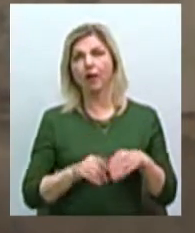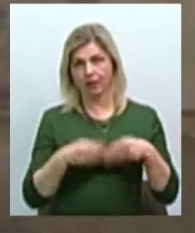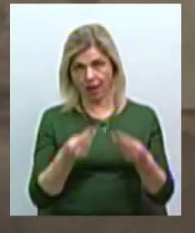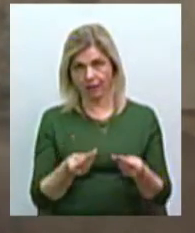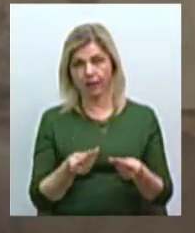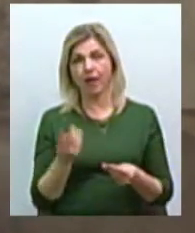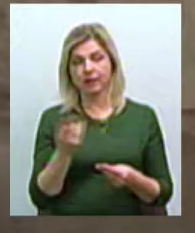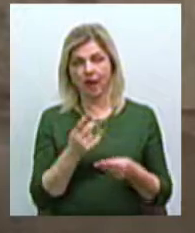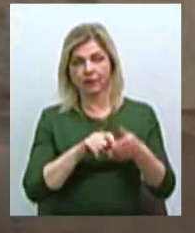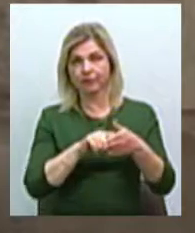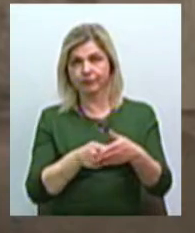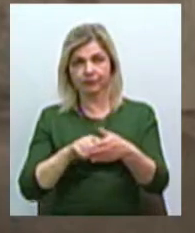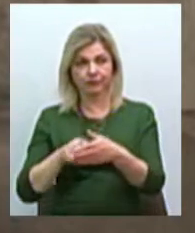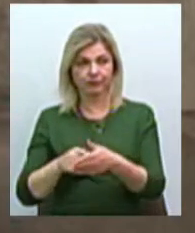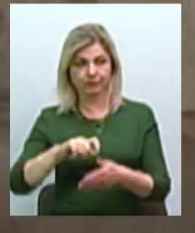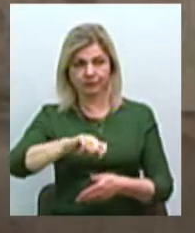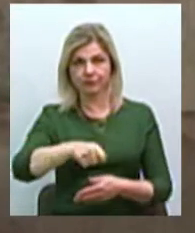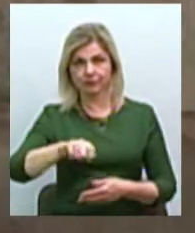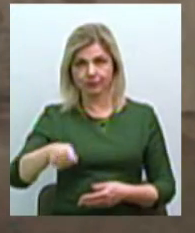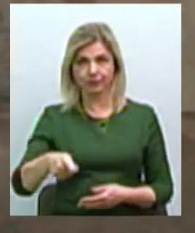оці задвіжки.